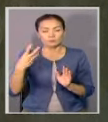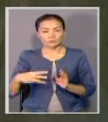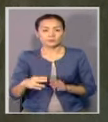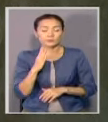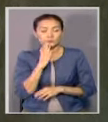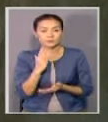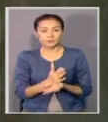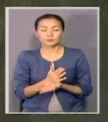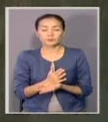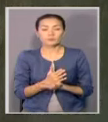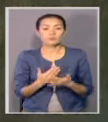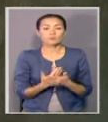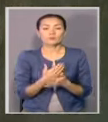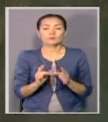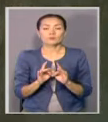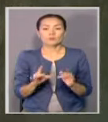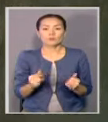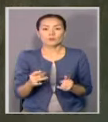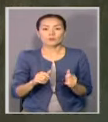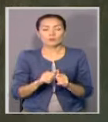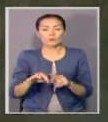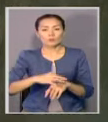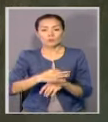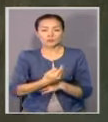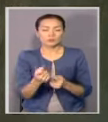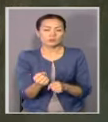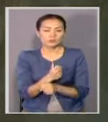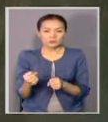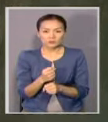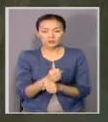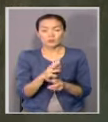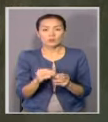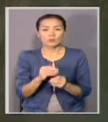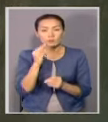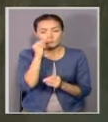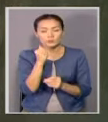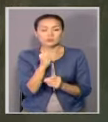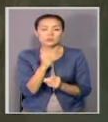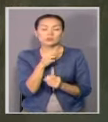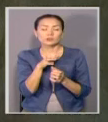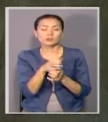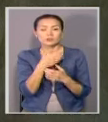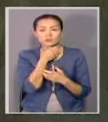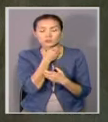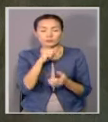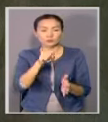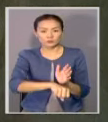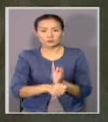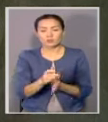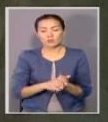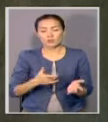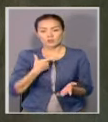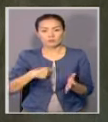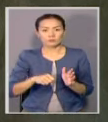болған. Бейресми ақпаратқа сүйенсек, ерлі зайыптылар арасында жанжал туындап, күйеуі әйелін қылқындырып өлтірген, кейін өз-өзіне